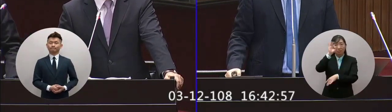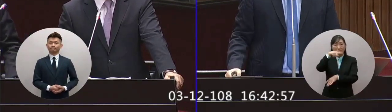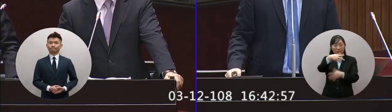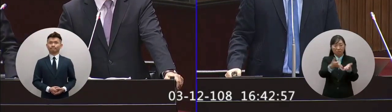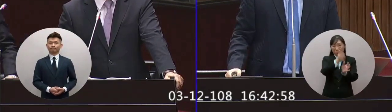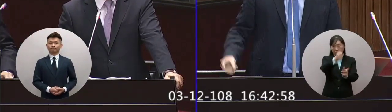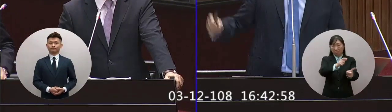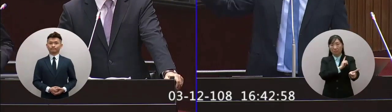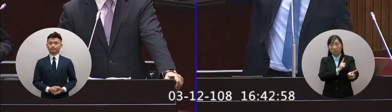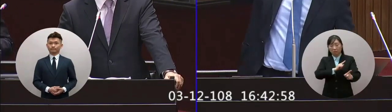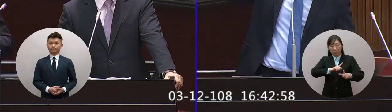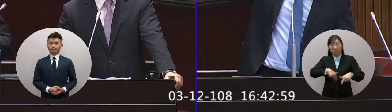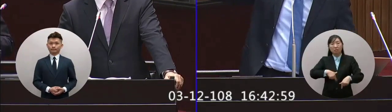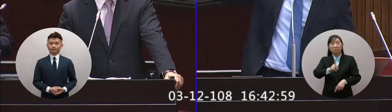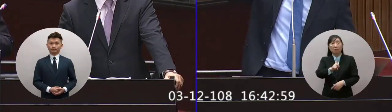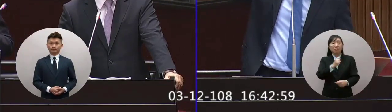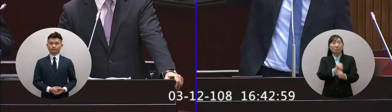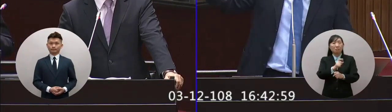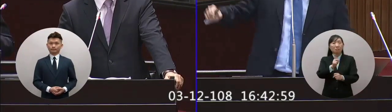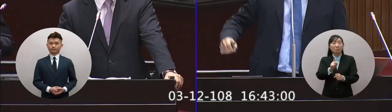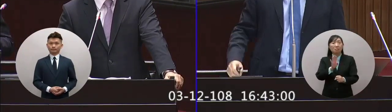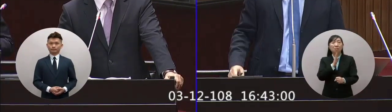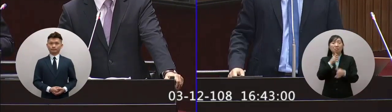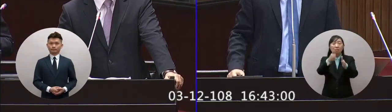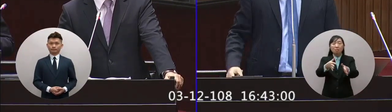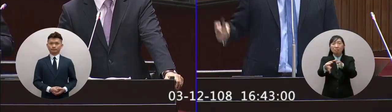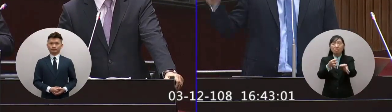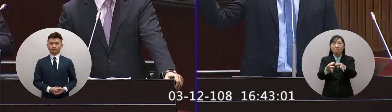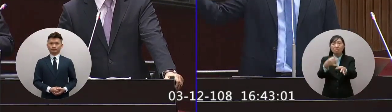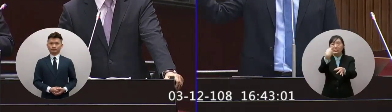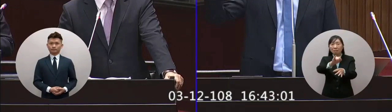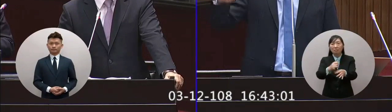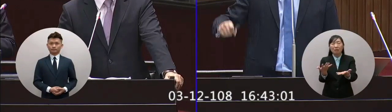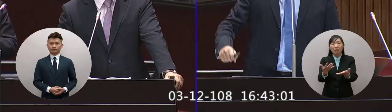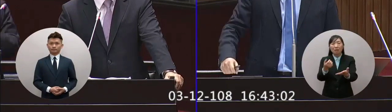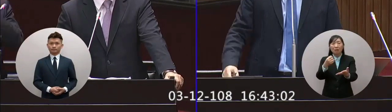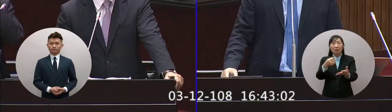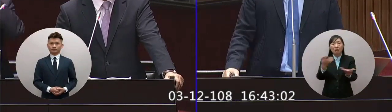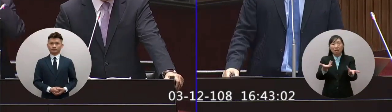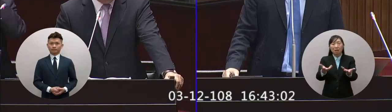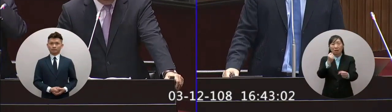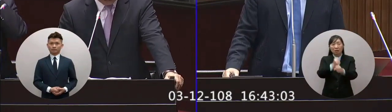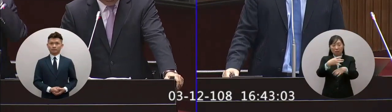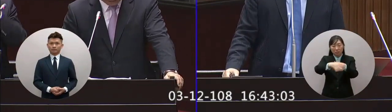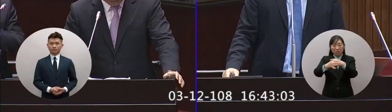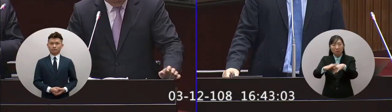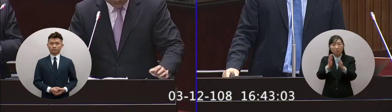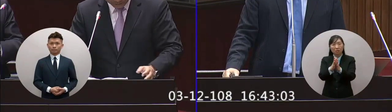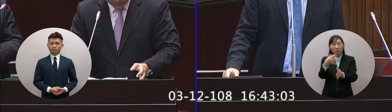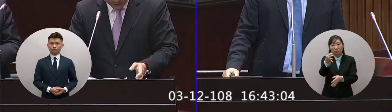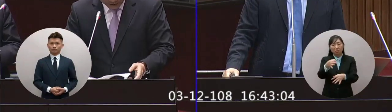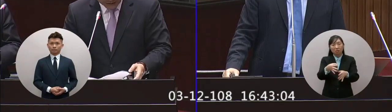魄力。但是面对这一种不孝的厂商，事情没有做完，钱可以不要回来吗？